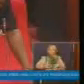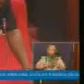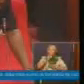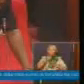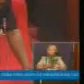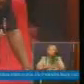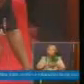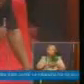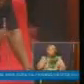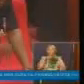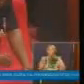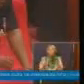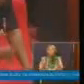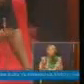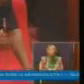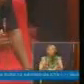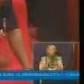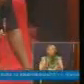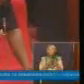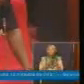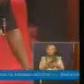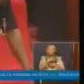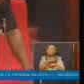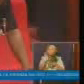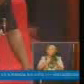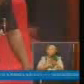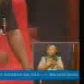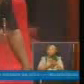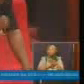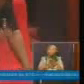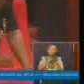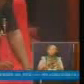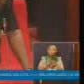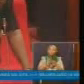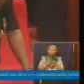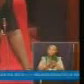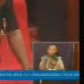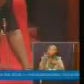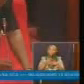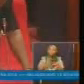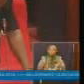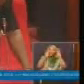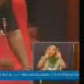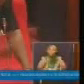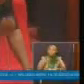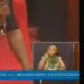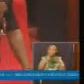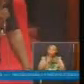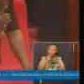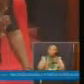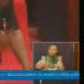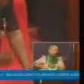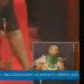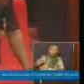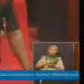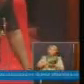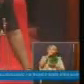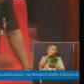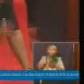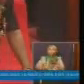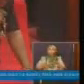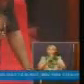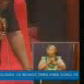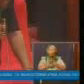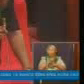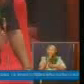kinzani, tukaenda kuhusu ufafanuzi kwenye ripoti ile ya wajumbe wote, tukasema kutakuwa na risali moja,